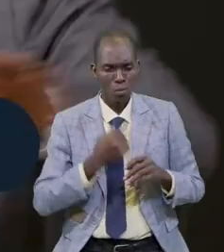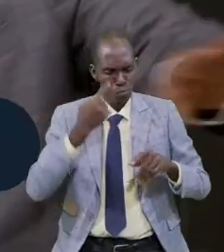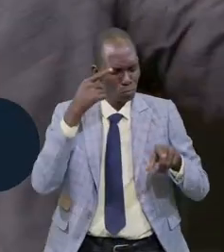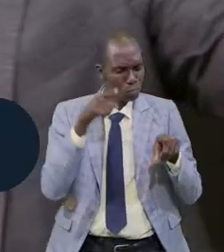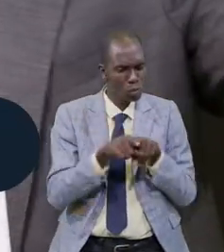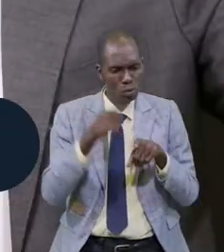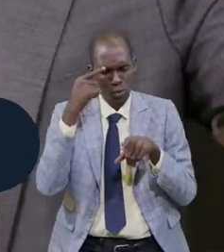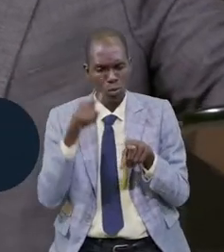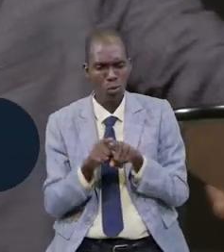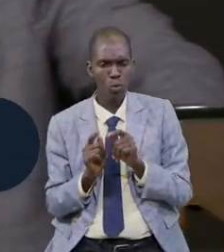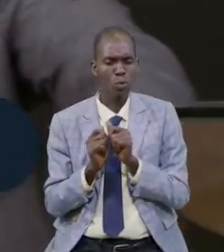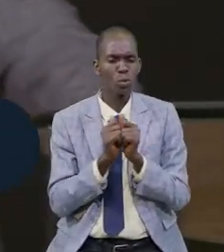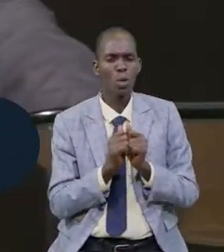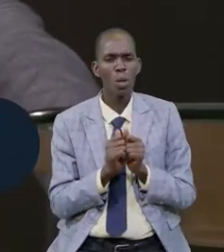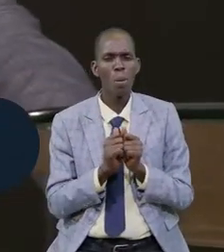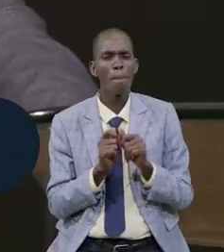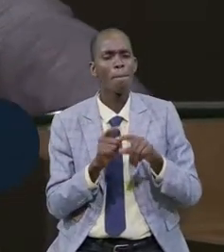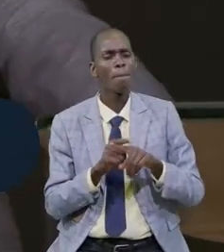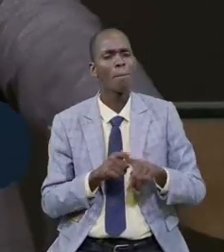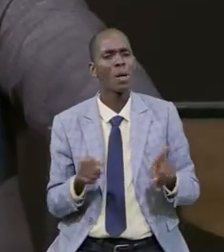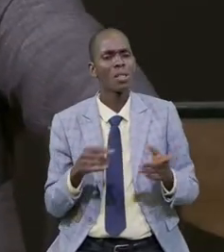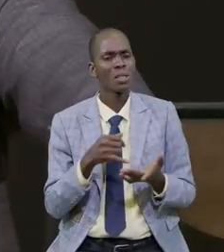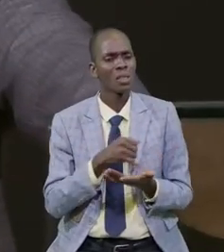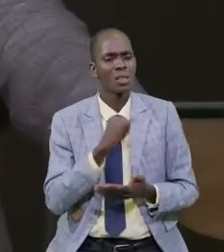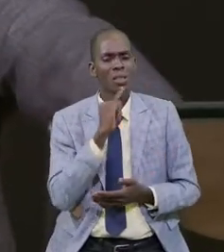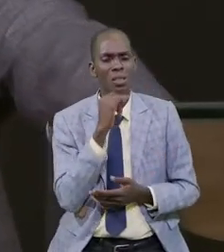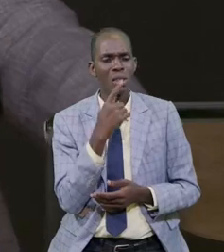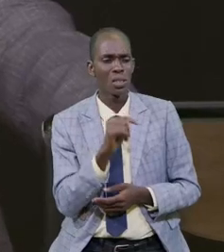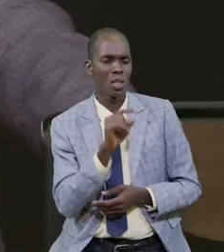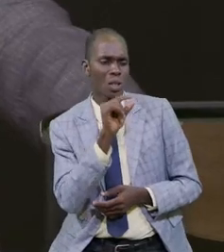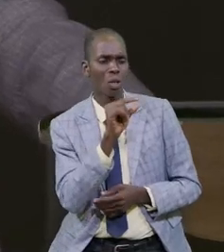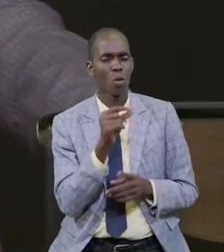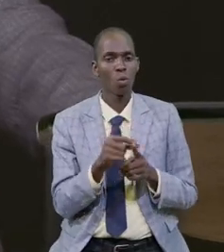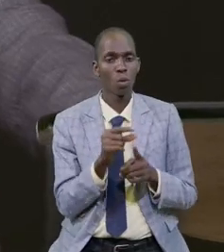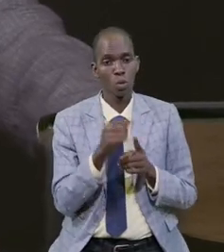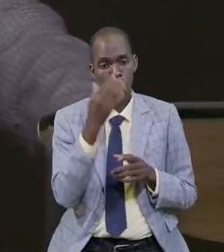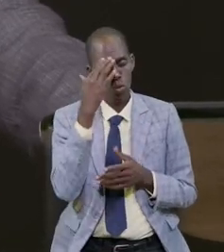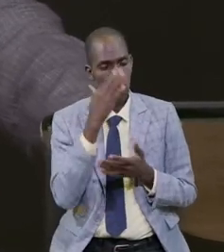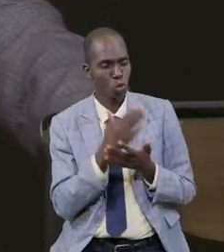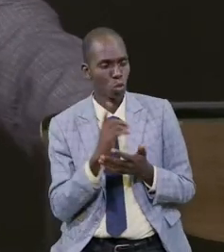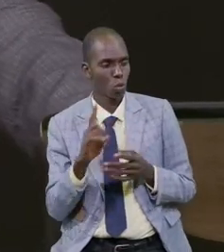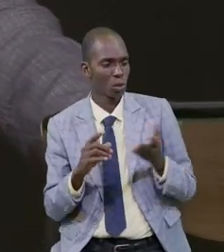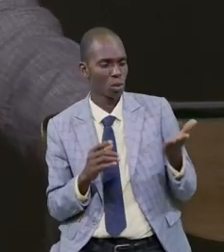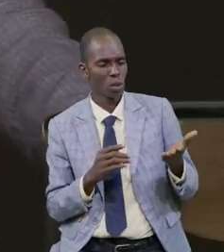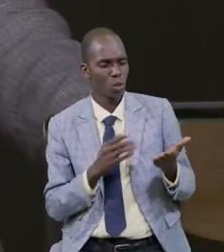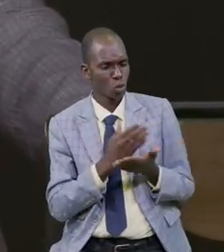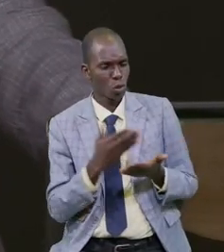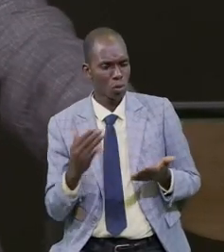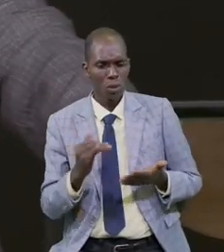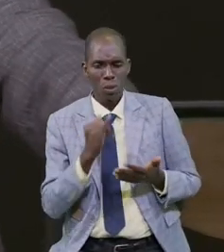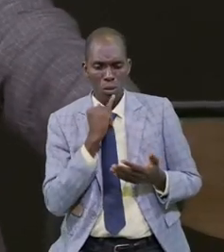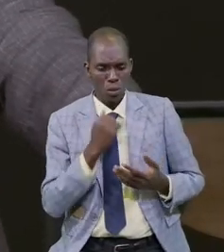et puis vous êtes bien coordonnés. Mais une petite parole, quelqu'un là, il y a quelque